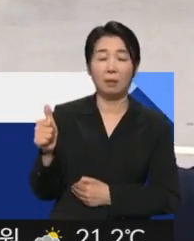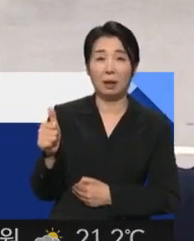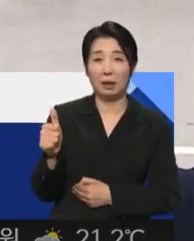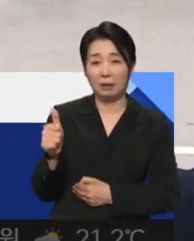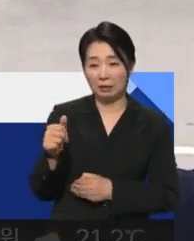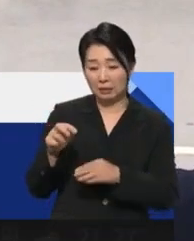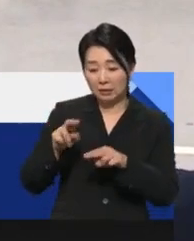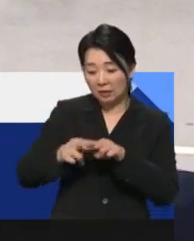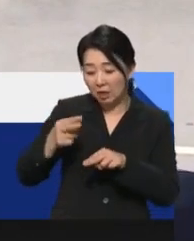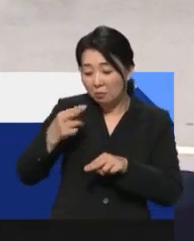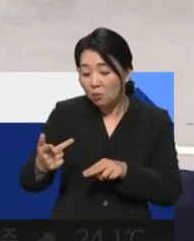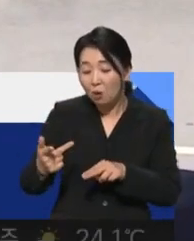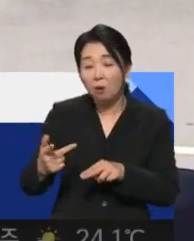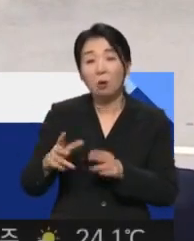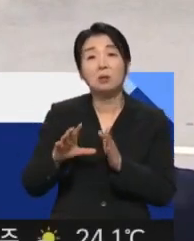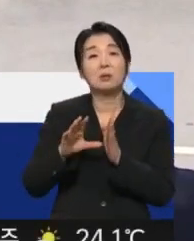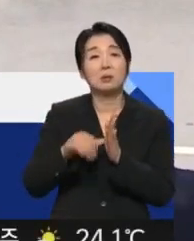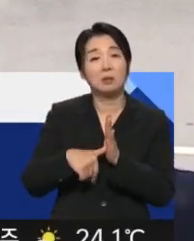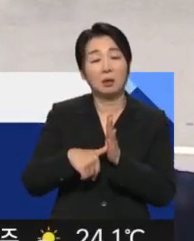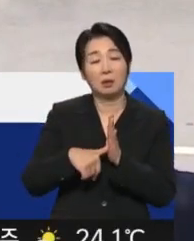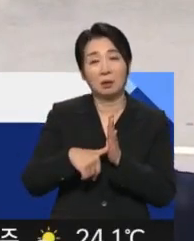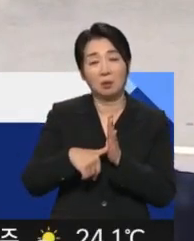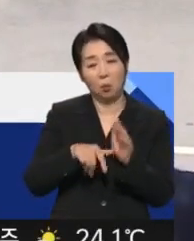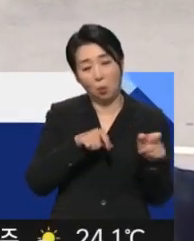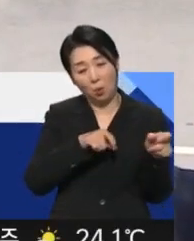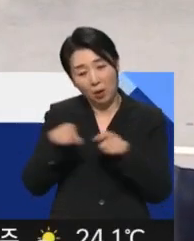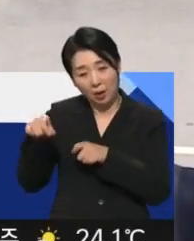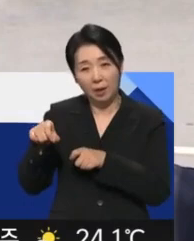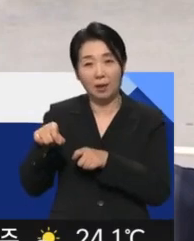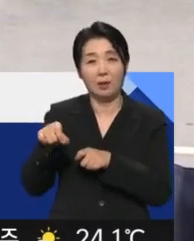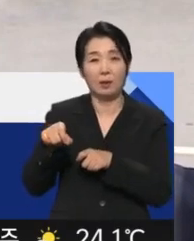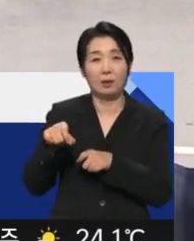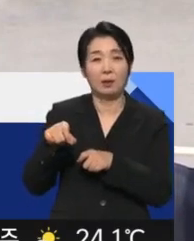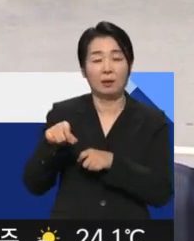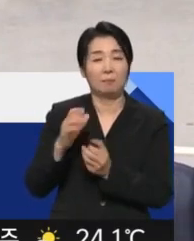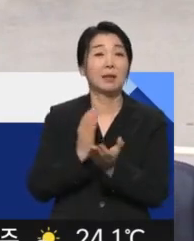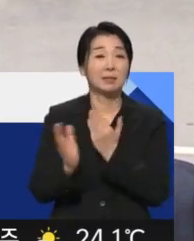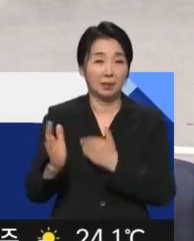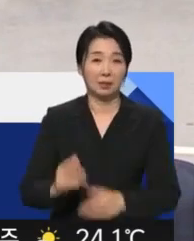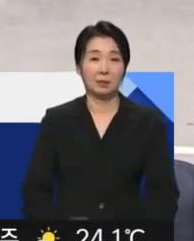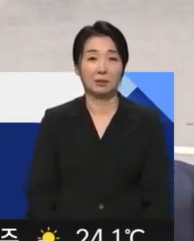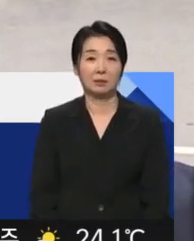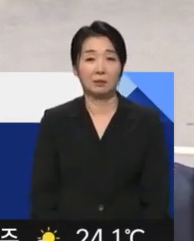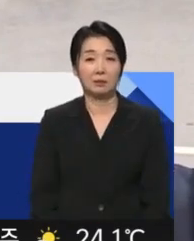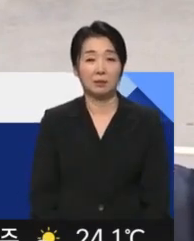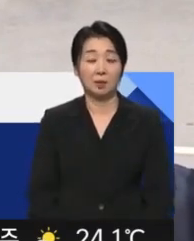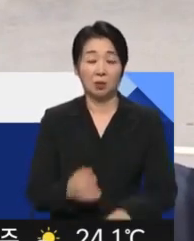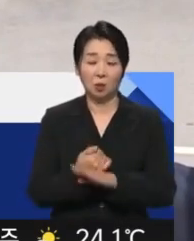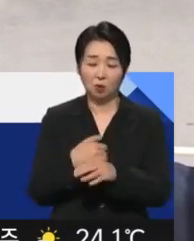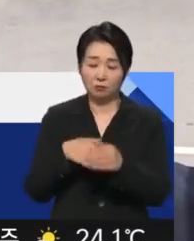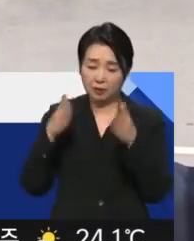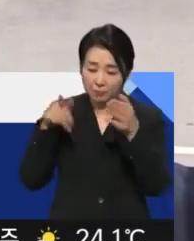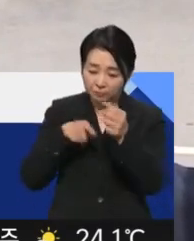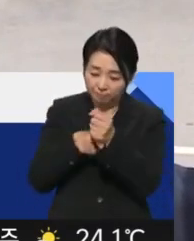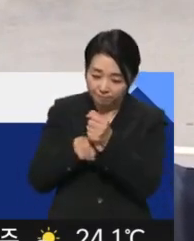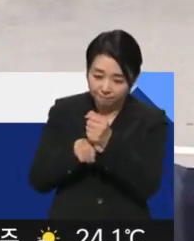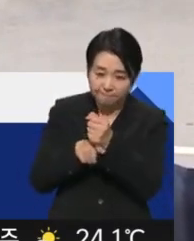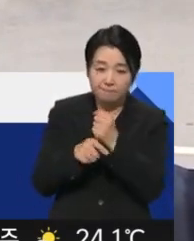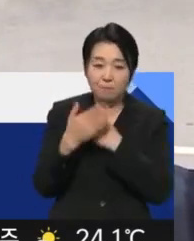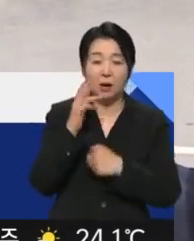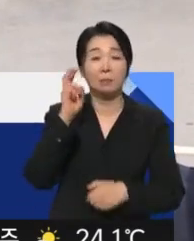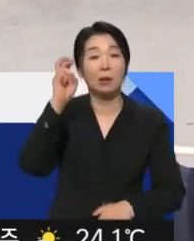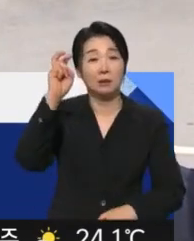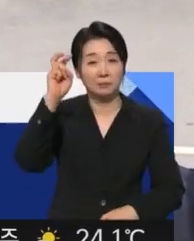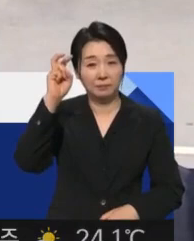것은 그렇게 바람직하지 않다고 보지 않겠나 싶습니다. 그래서 아마 집중심리를 하는 것으로